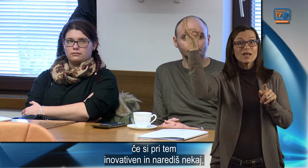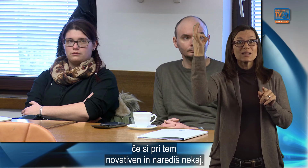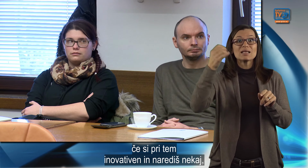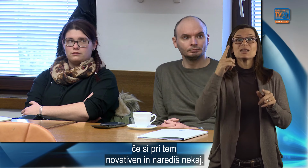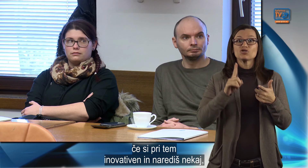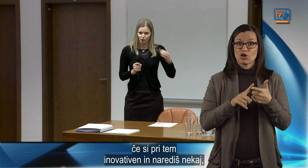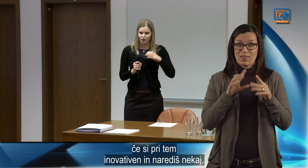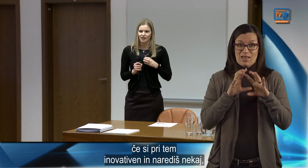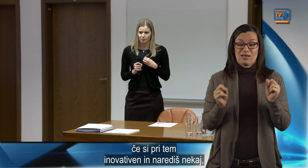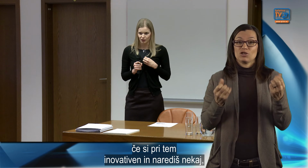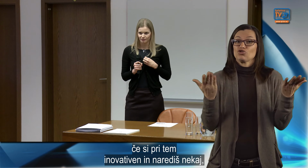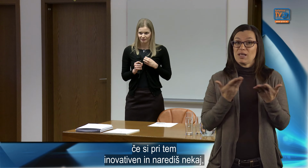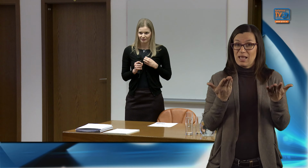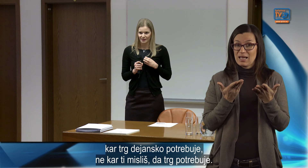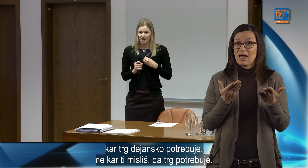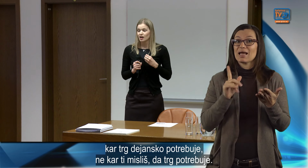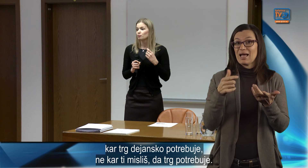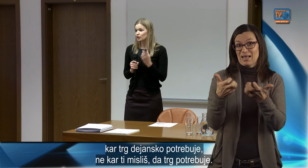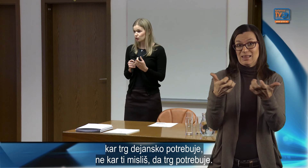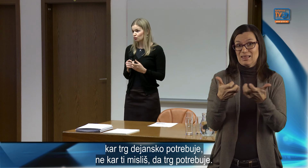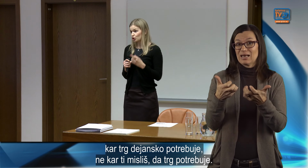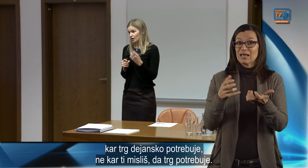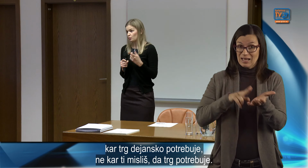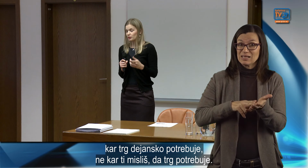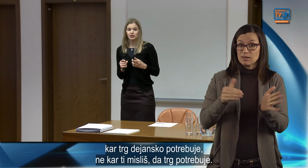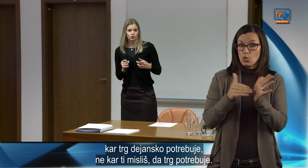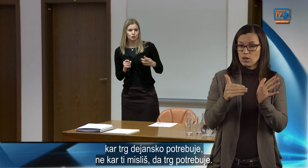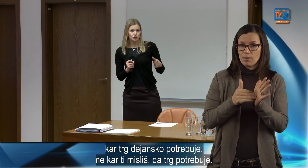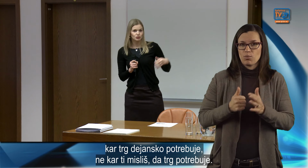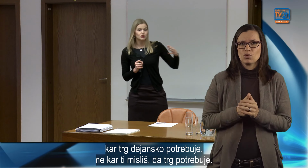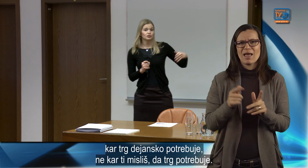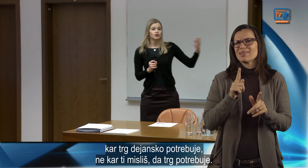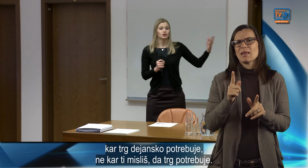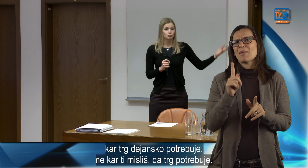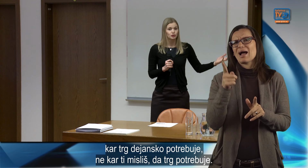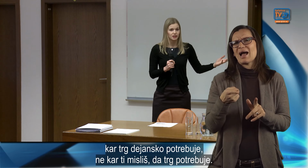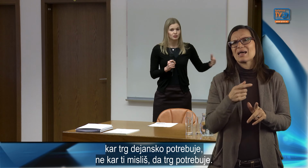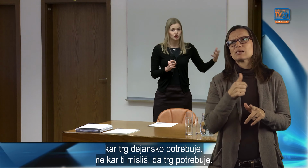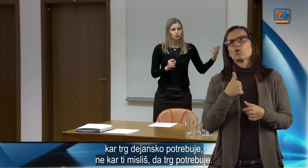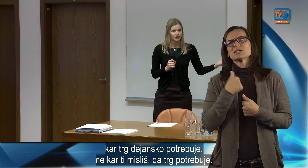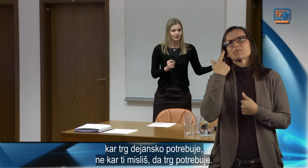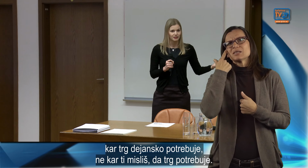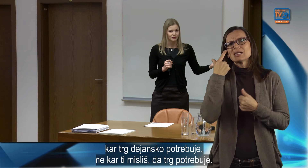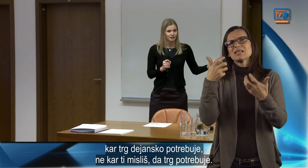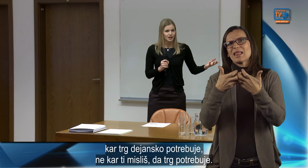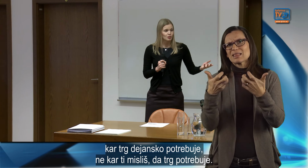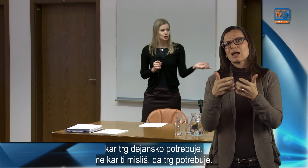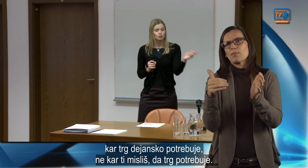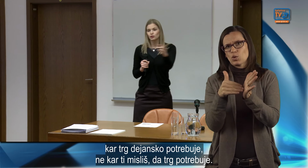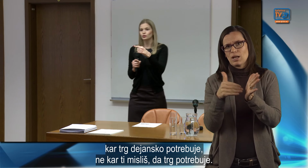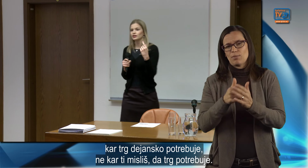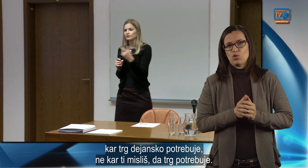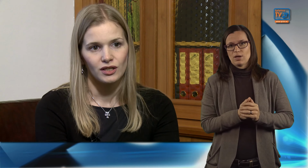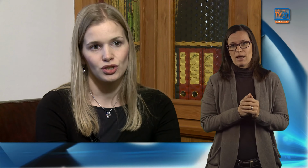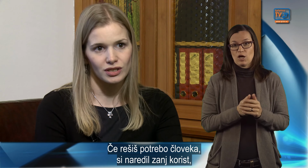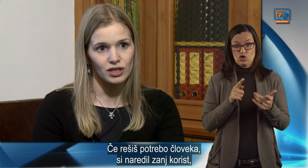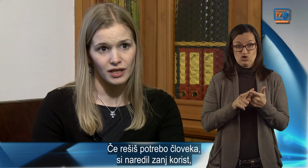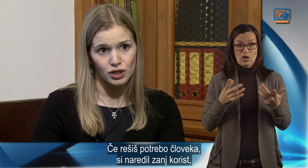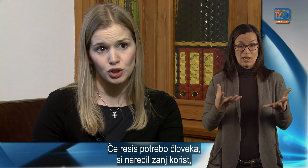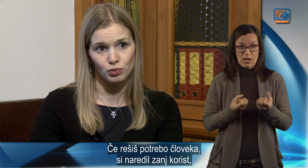če pravzaprav narediš nekaj, kar trg dejansko potrebuje, ne pa kar samo ti misliš, da trg potrebuje.